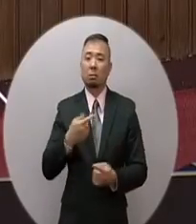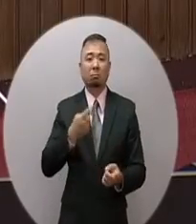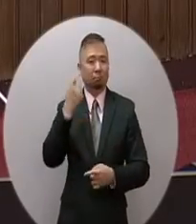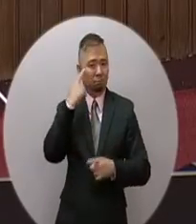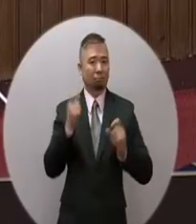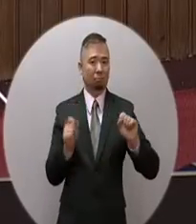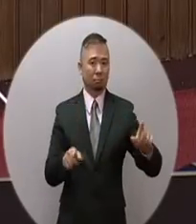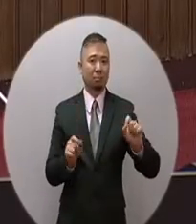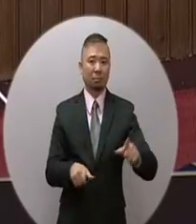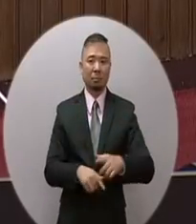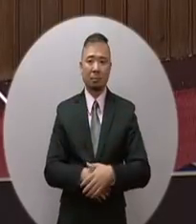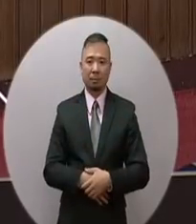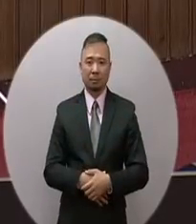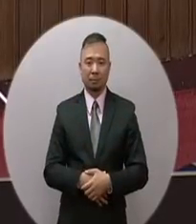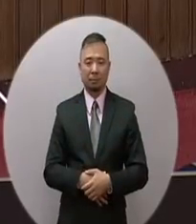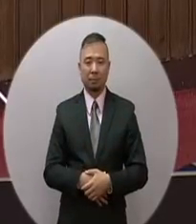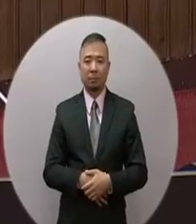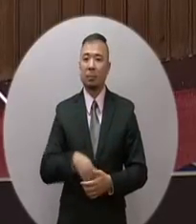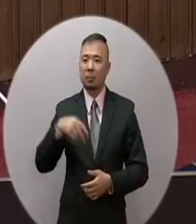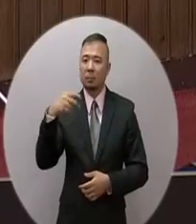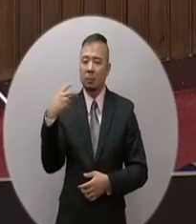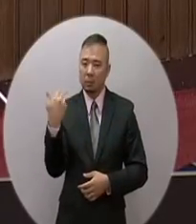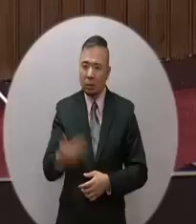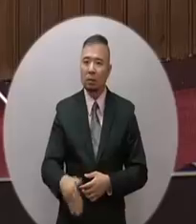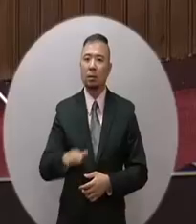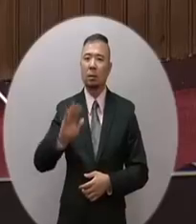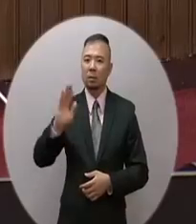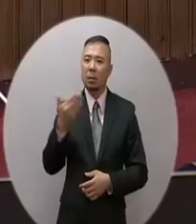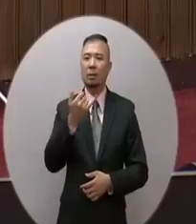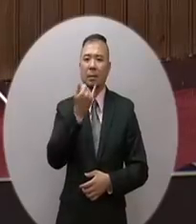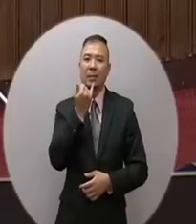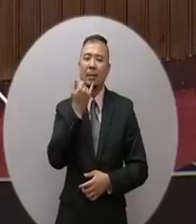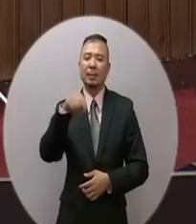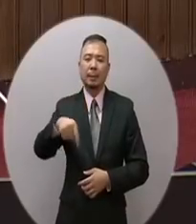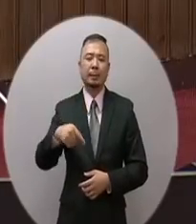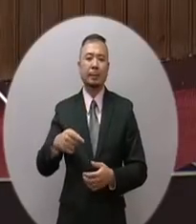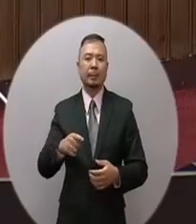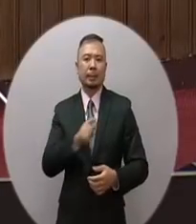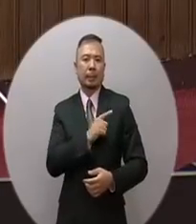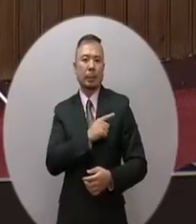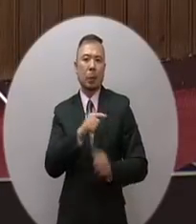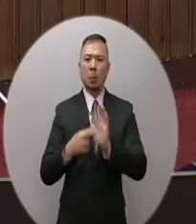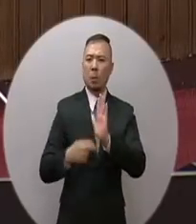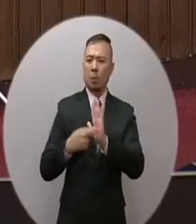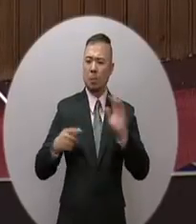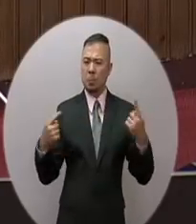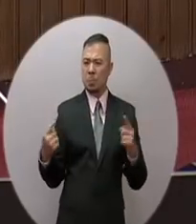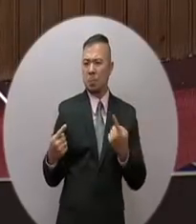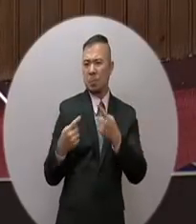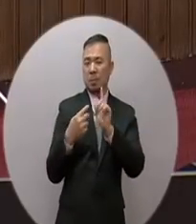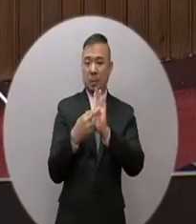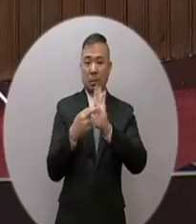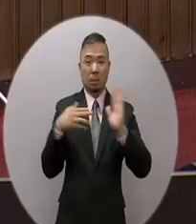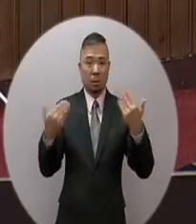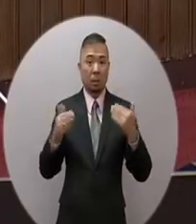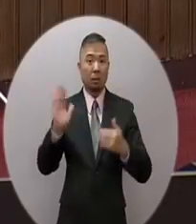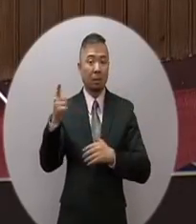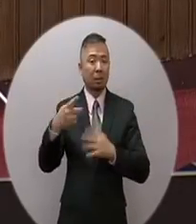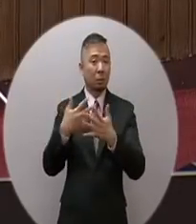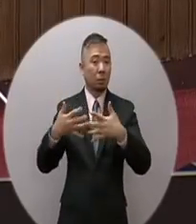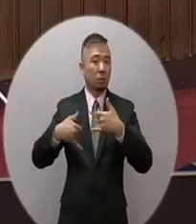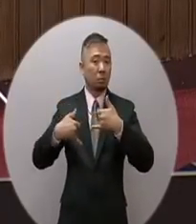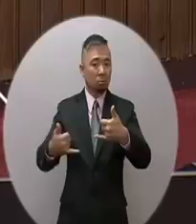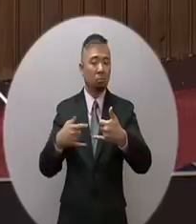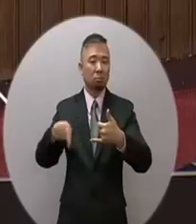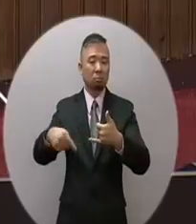有讲到论理的空间。令人忧心的是，如网络上不同立场的拥护者，